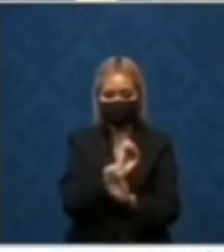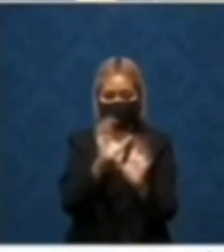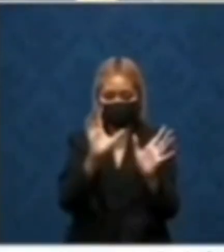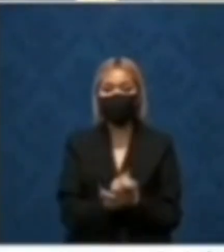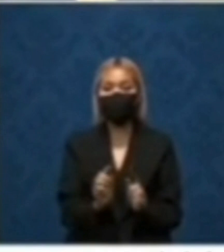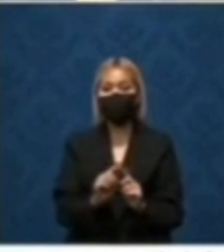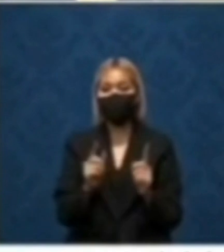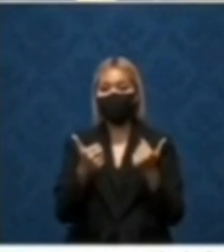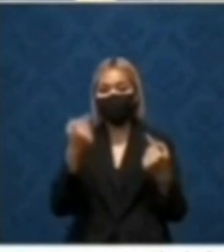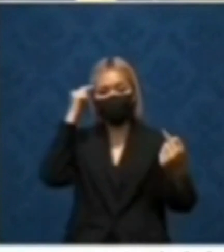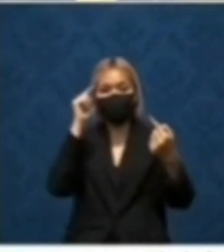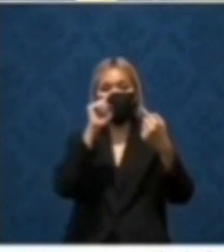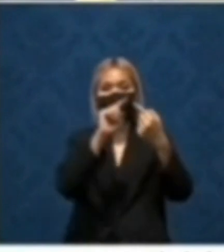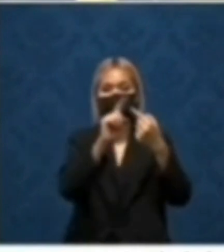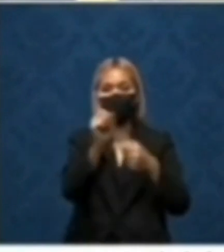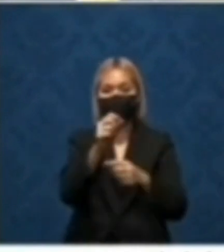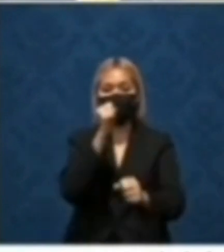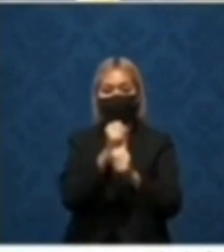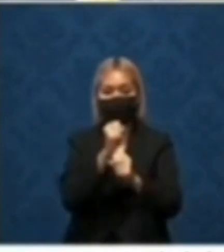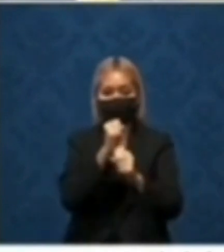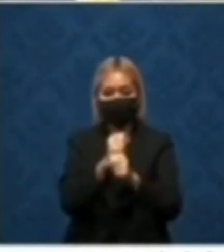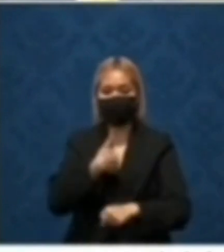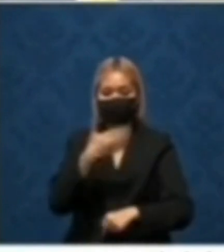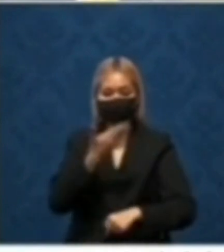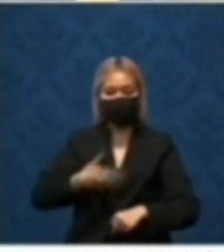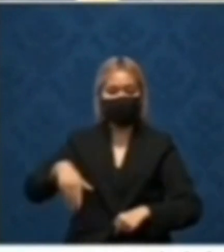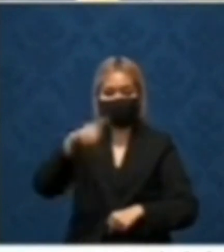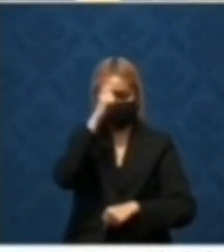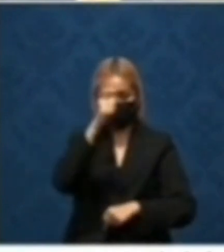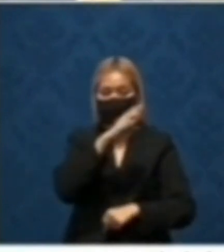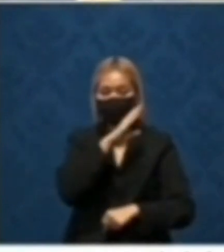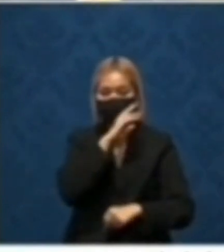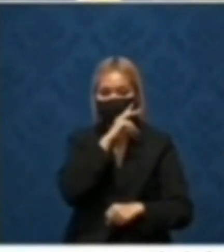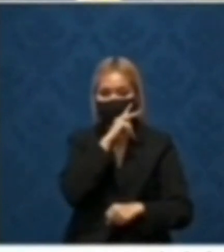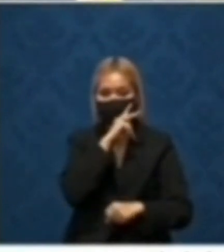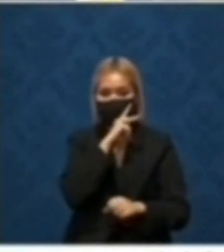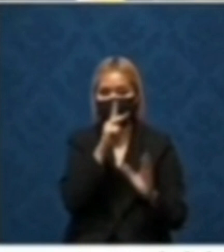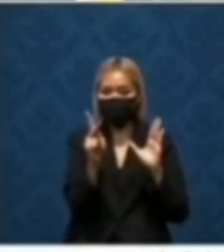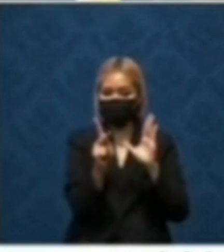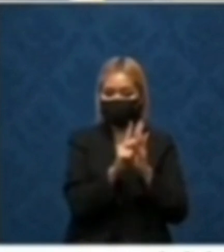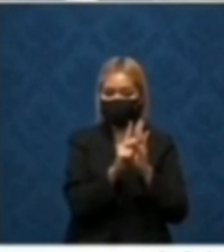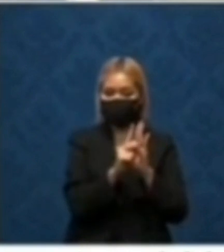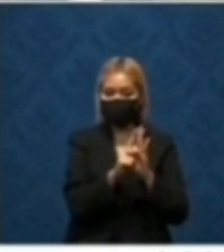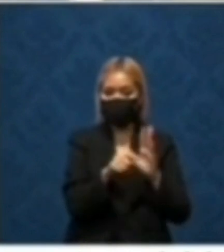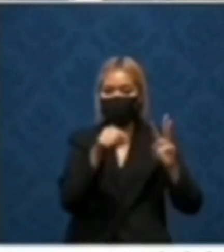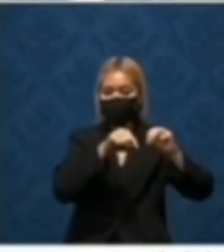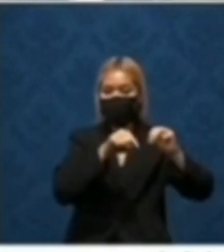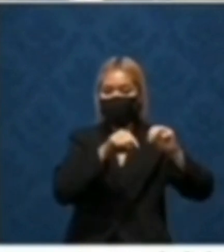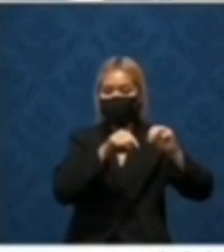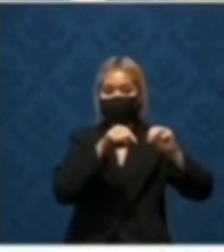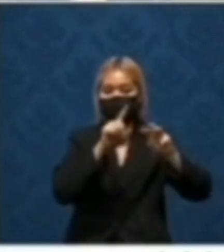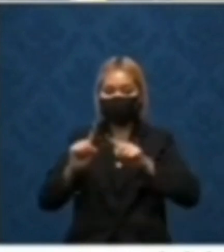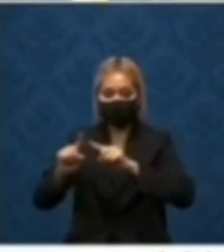ครับเป้าหมายของเราครับก็คือเป้าหมายในการทำงานเราเคารพในกติกาว่าหากมีการรวมมติในมาตราใดและมาตรานั้นมีความเกี่ยวเนื่องเกี่